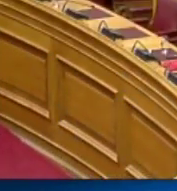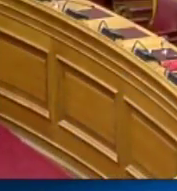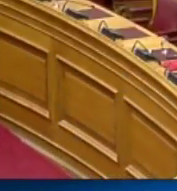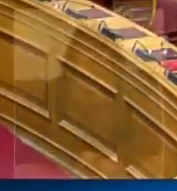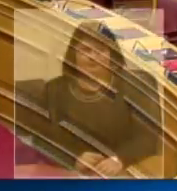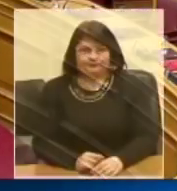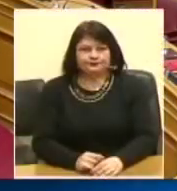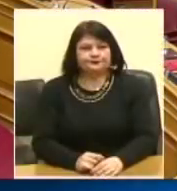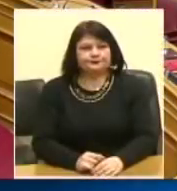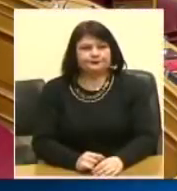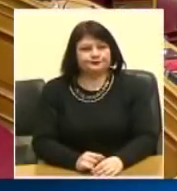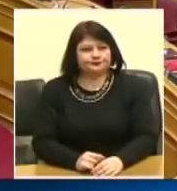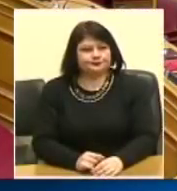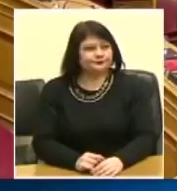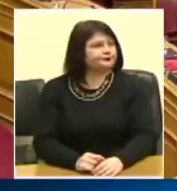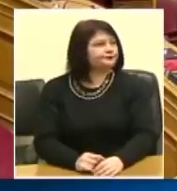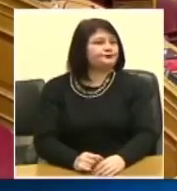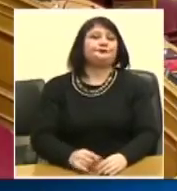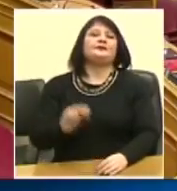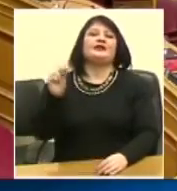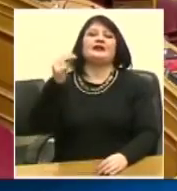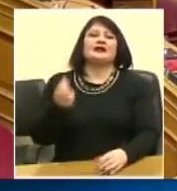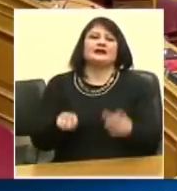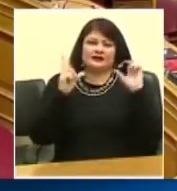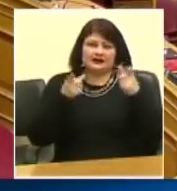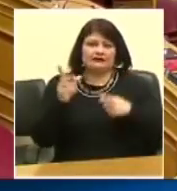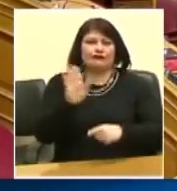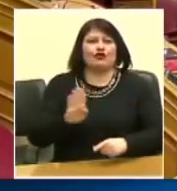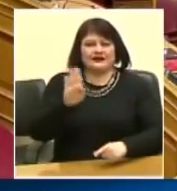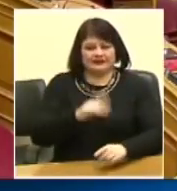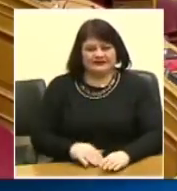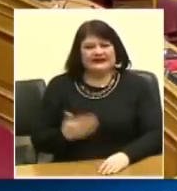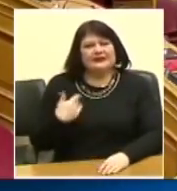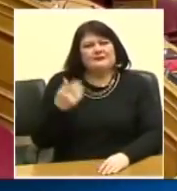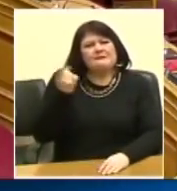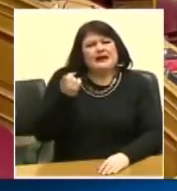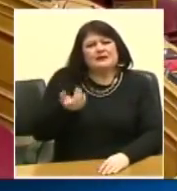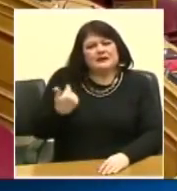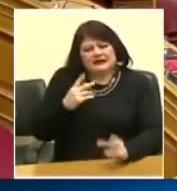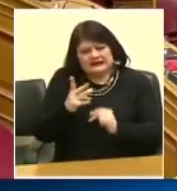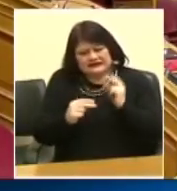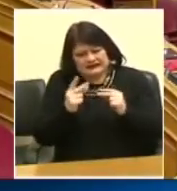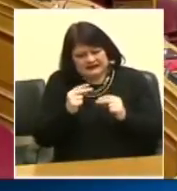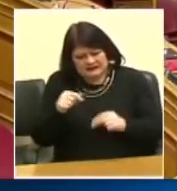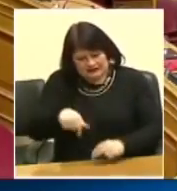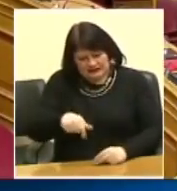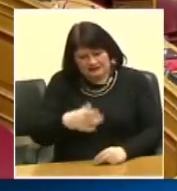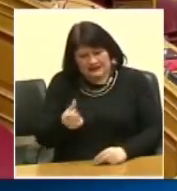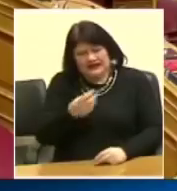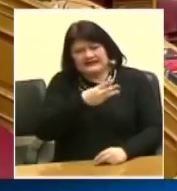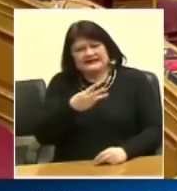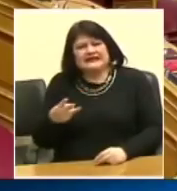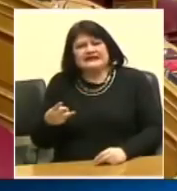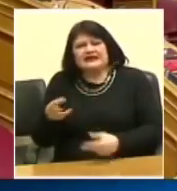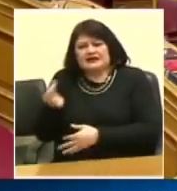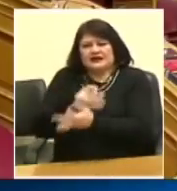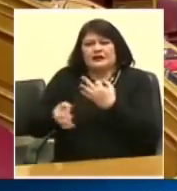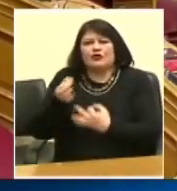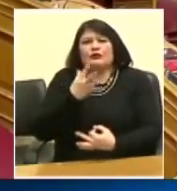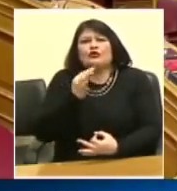Ευχαριστώ, κύριε Πρόεδρε. Καταρχήν, μία παρατήρηση για την προηγούμενη συζήτηση. Υπάρχει κάποιος εδώ από το ΣΥΡΙΖΑ να μου εξηγήσει γιατί το